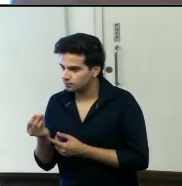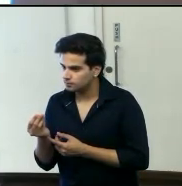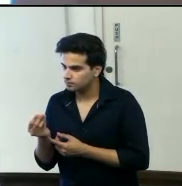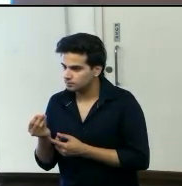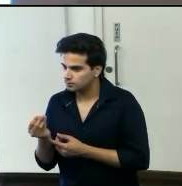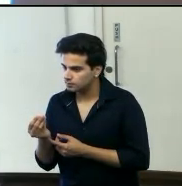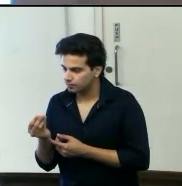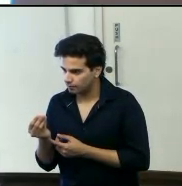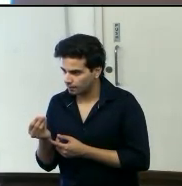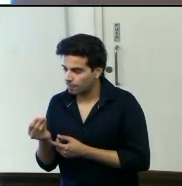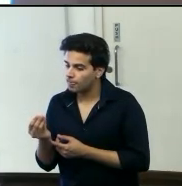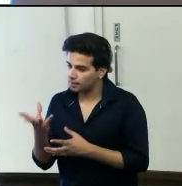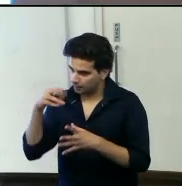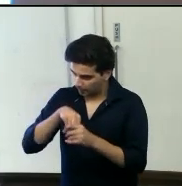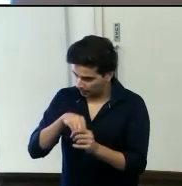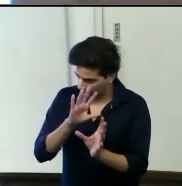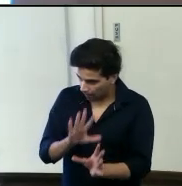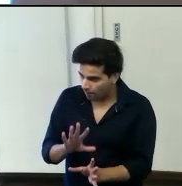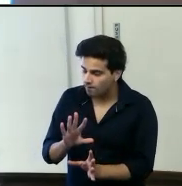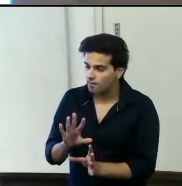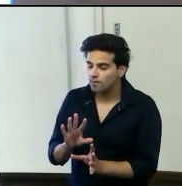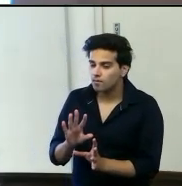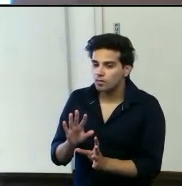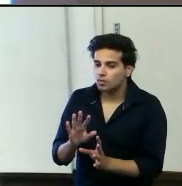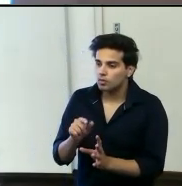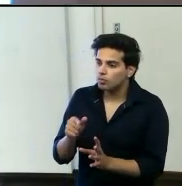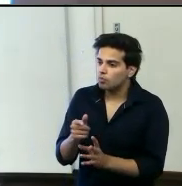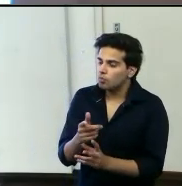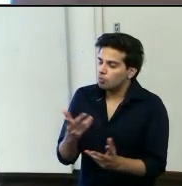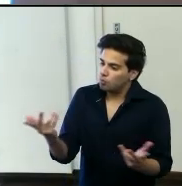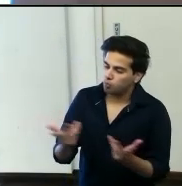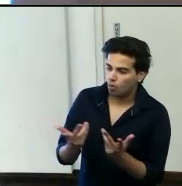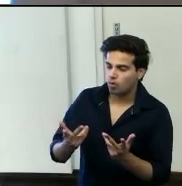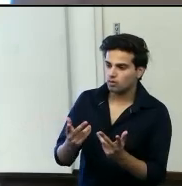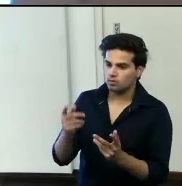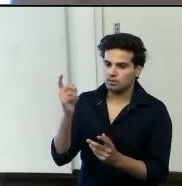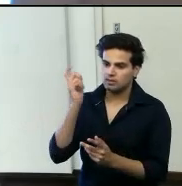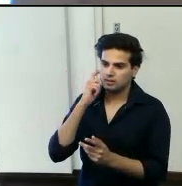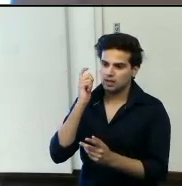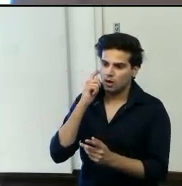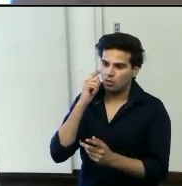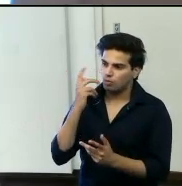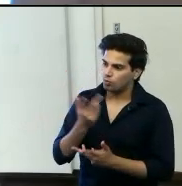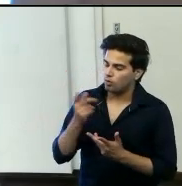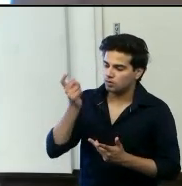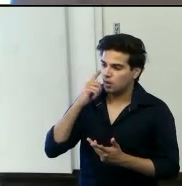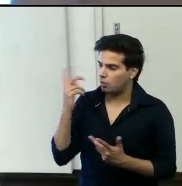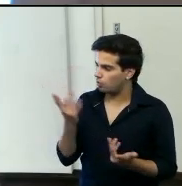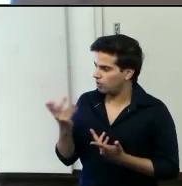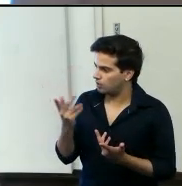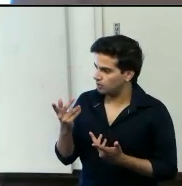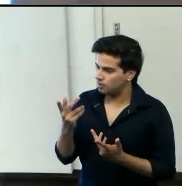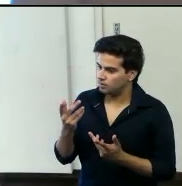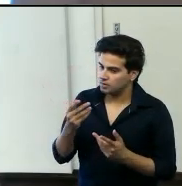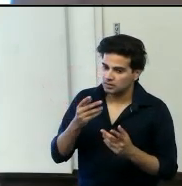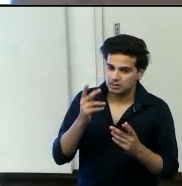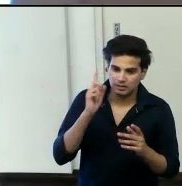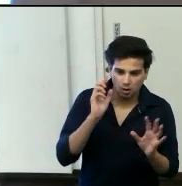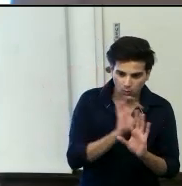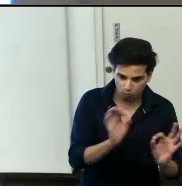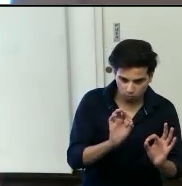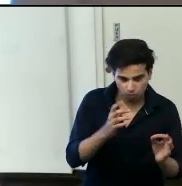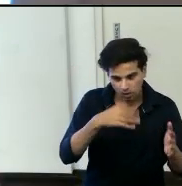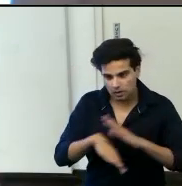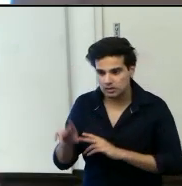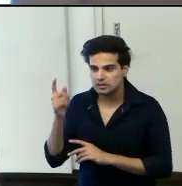is on. So what is the sound that sounds in the soundless